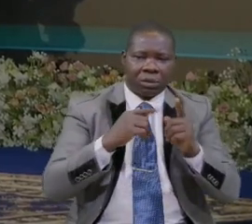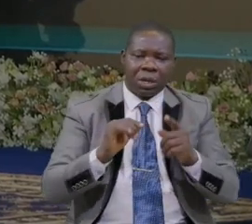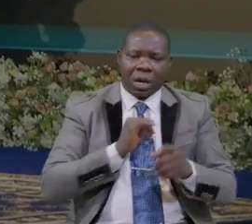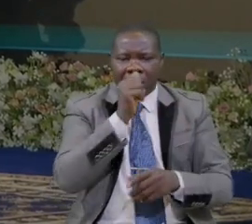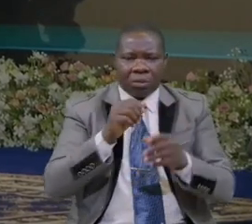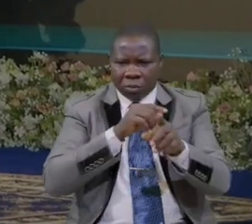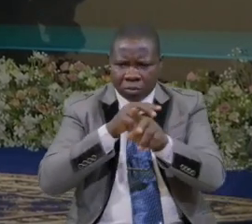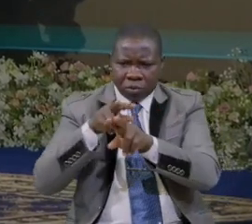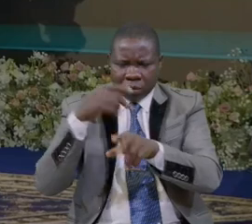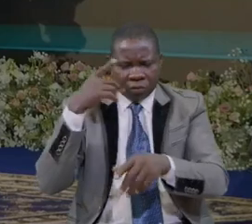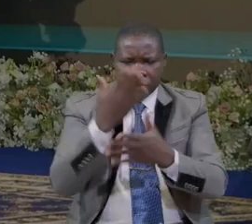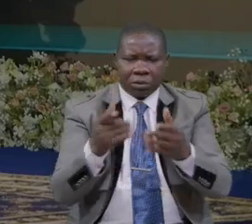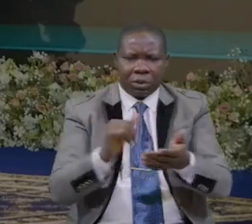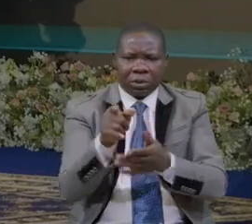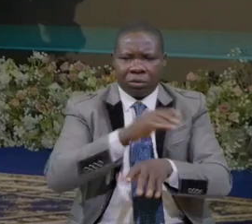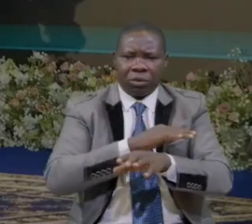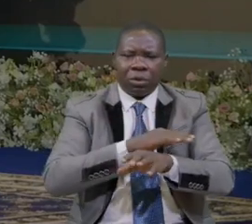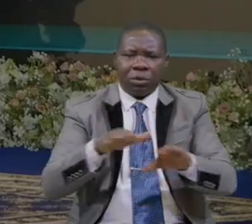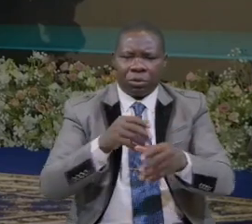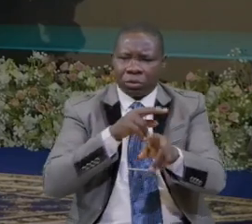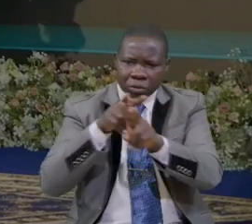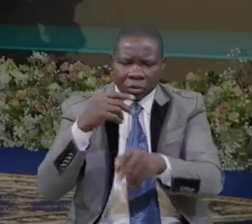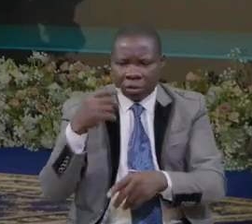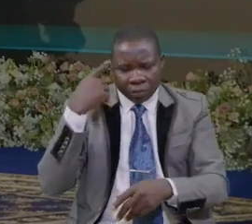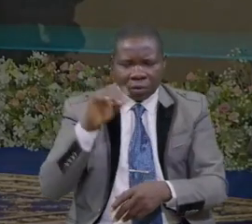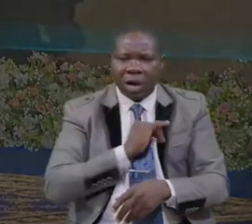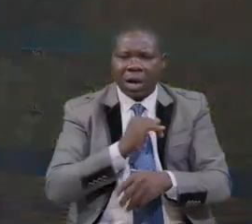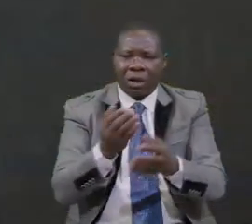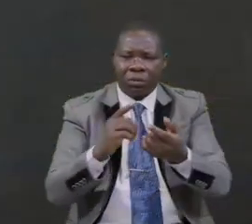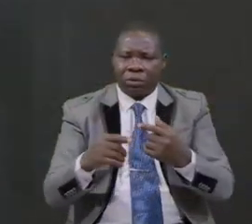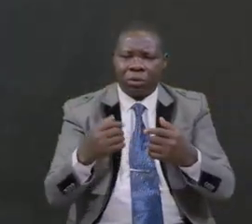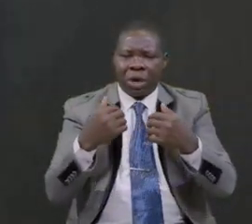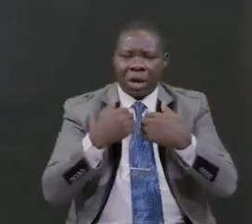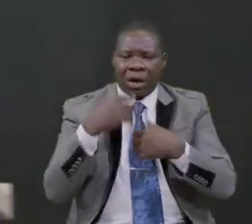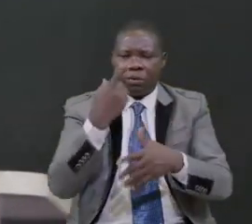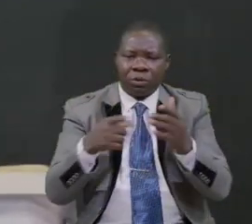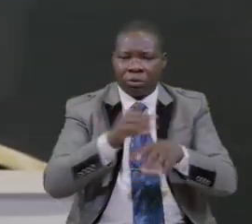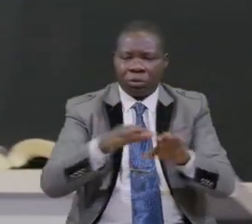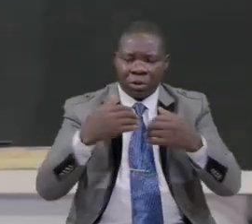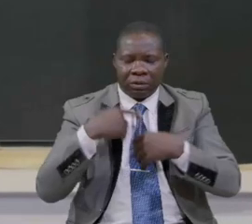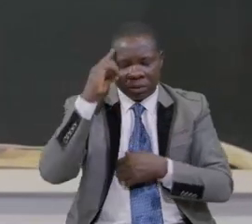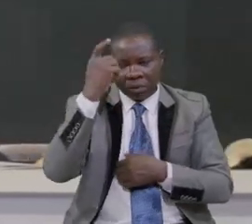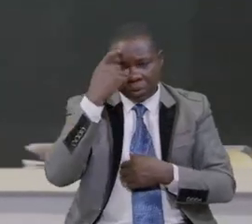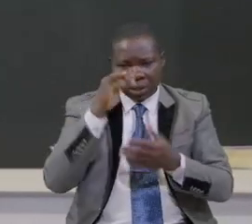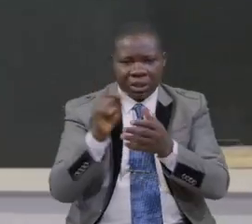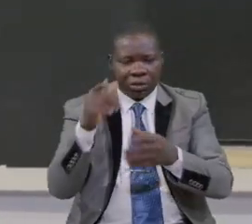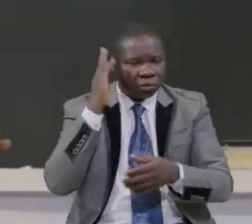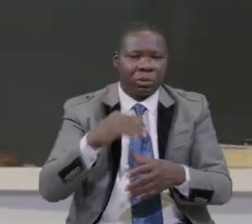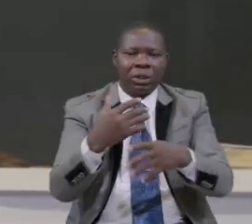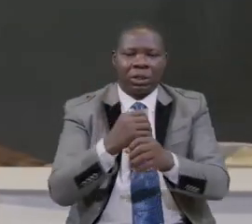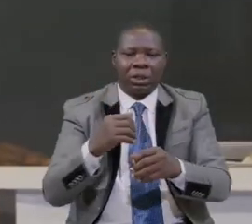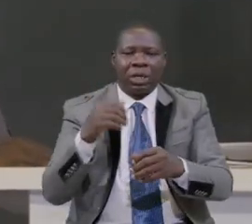Et je veux avoir quelque chose. Vous n'avez pas la pensée de l'avoir. Finalement, ils ont traversé le